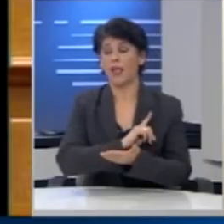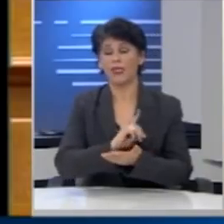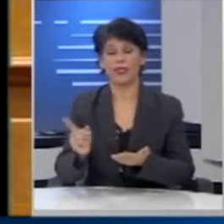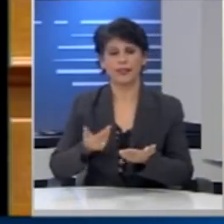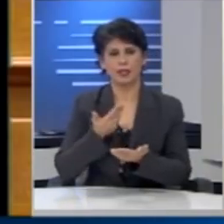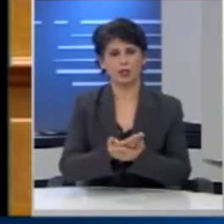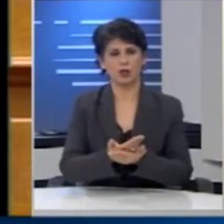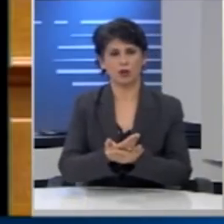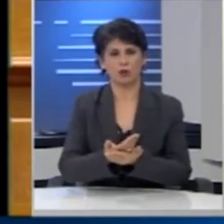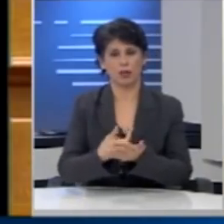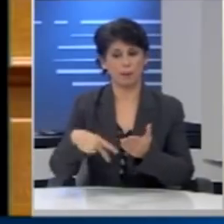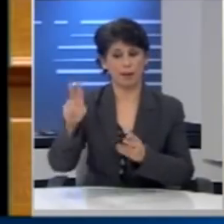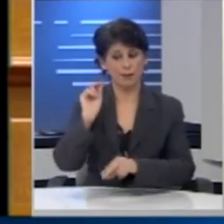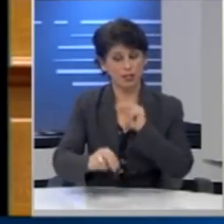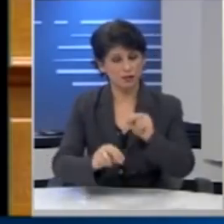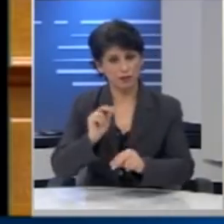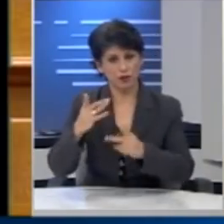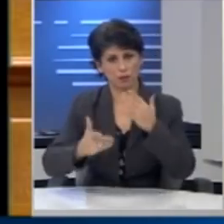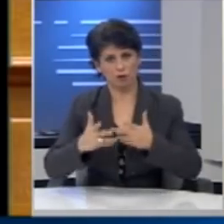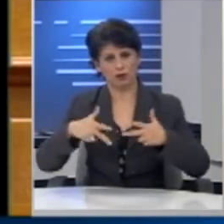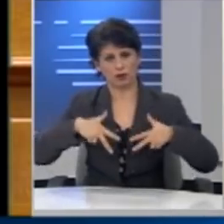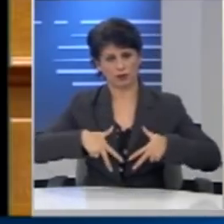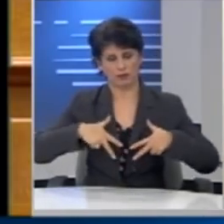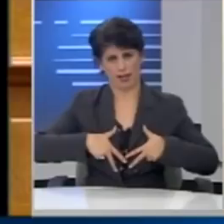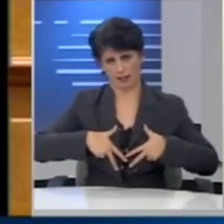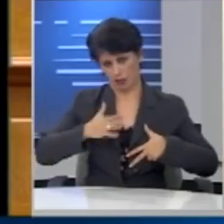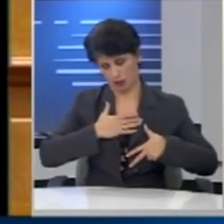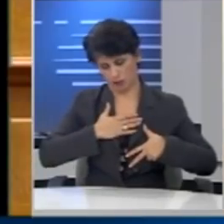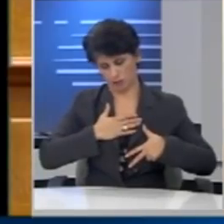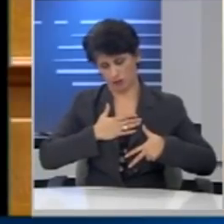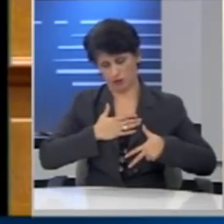Δεν σας ζητώ να υπερψηφίσετε τον προϋπολογισμό της κυβερνητικής πλειοψηφίας.